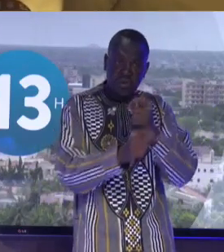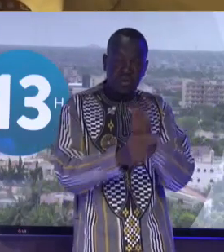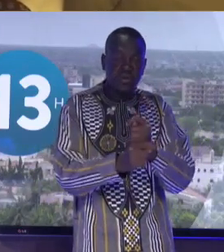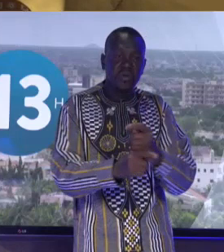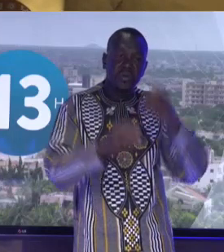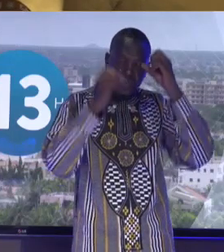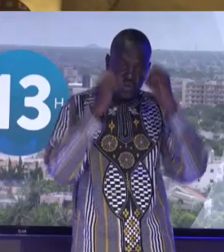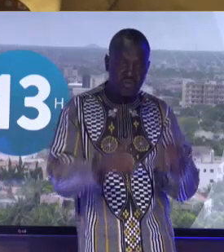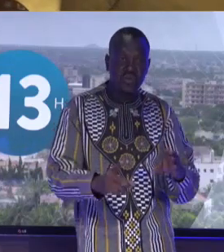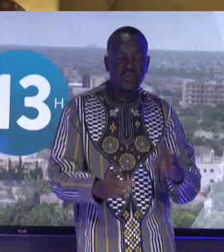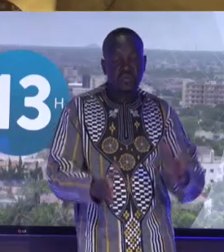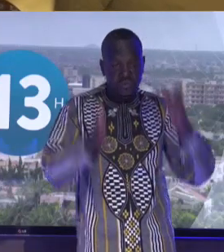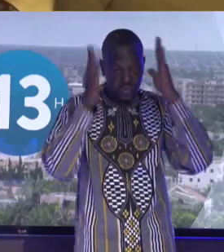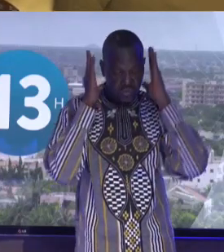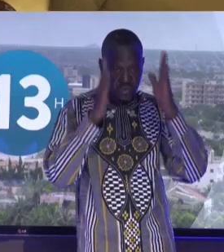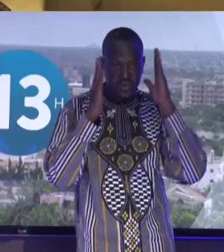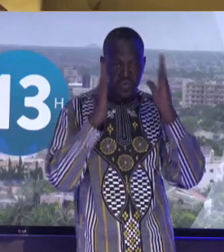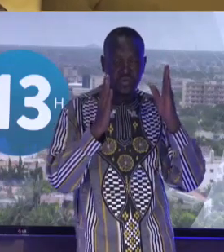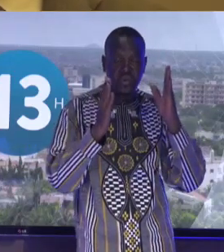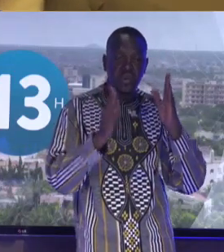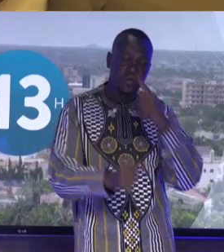beaucoup d'attention à la région du Sahel.